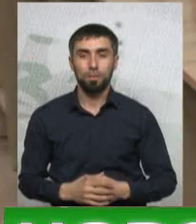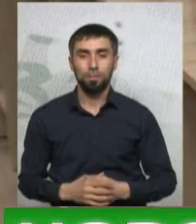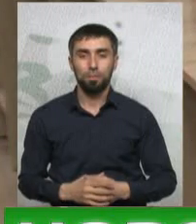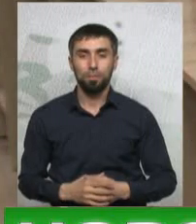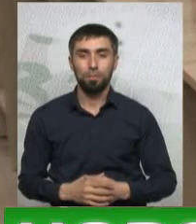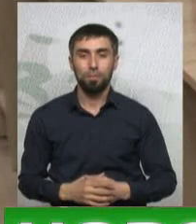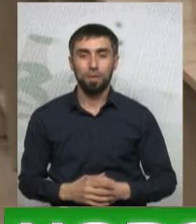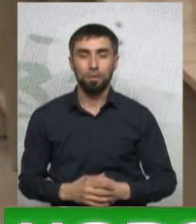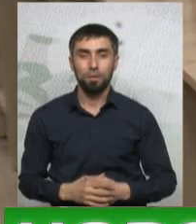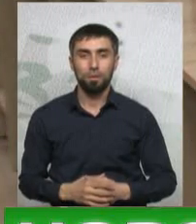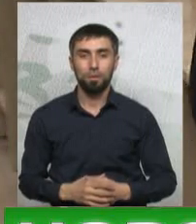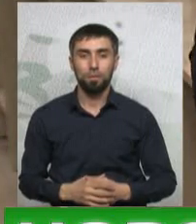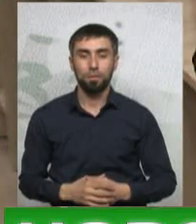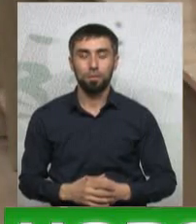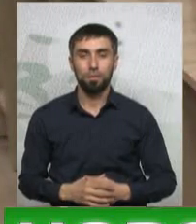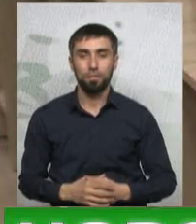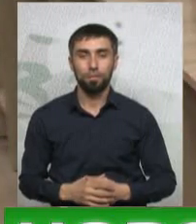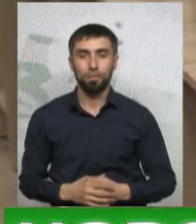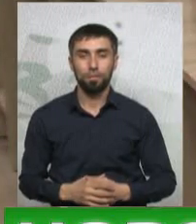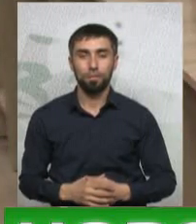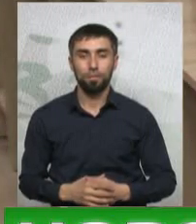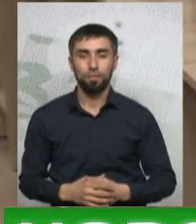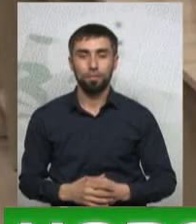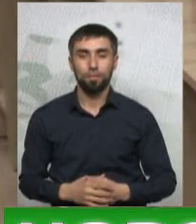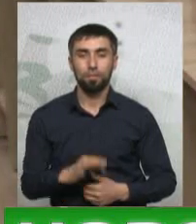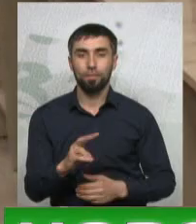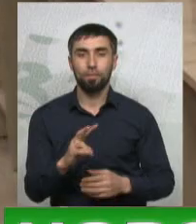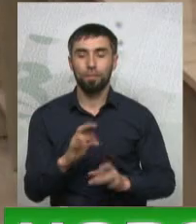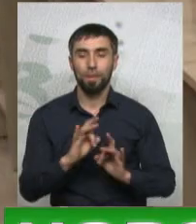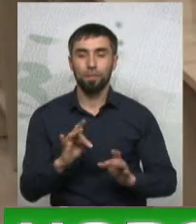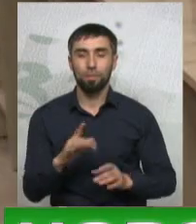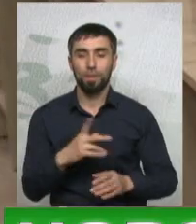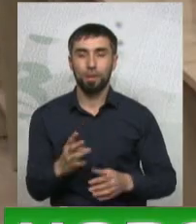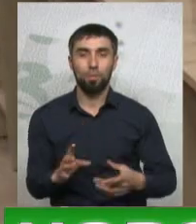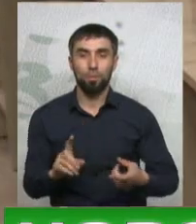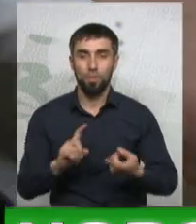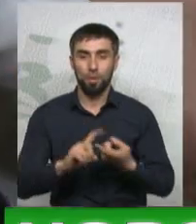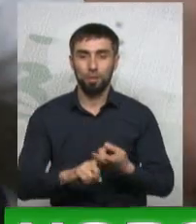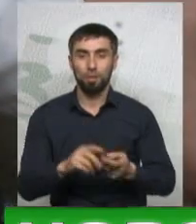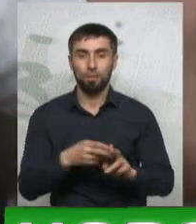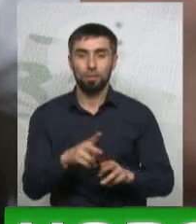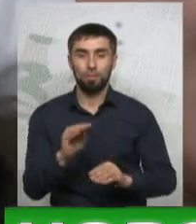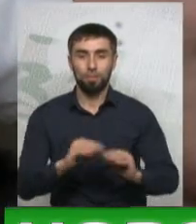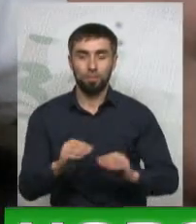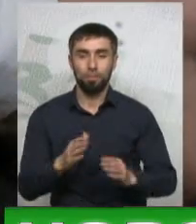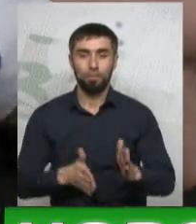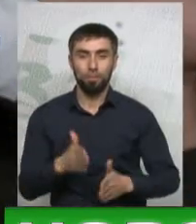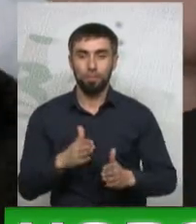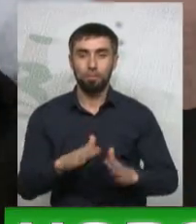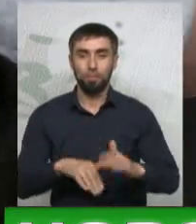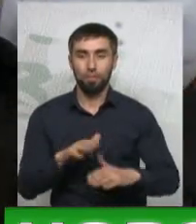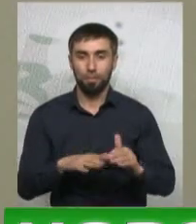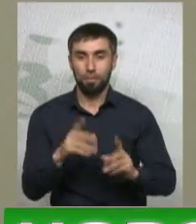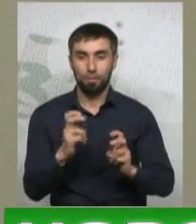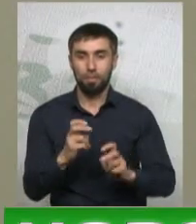его надо подключить к плате, чтобы моторчики работали. Да. А потом подключить саму плату. На сборку робота руки у Резвана